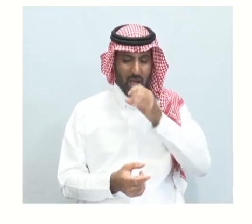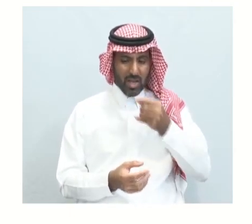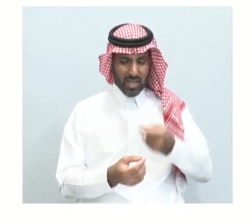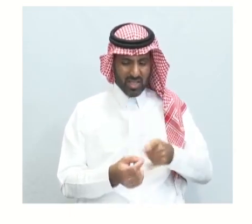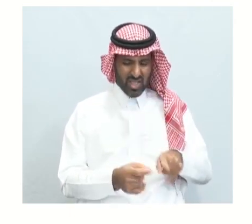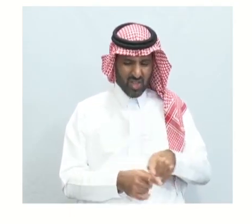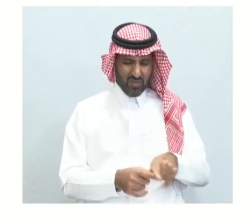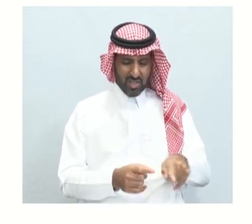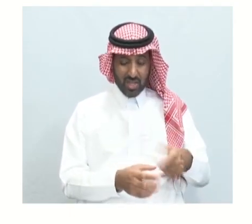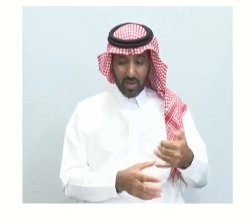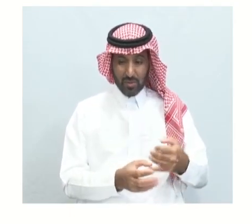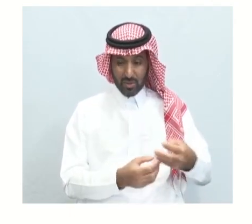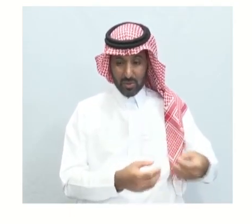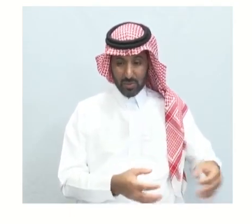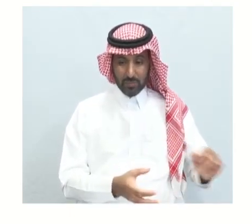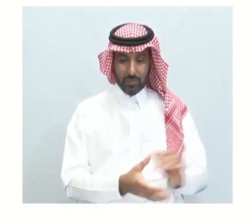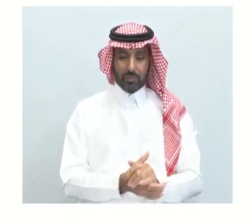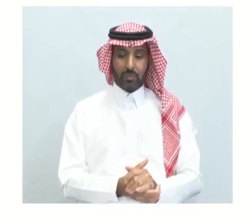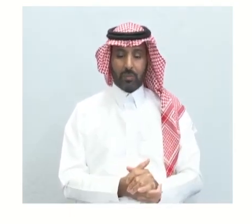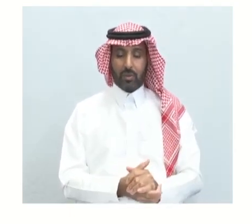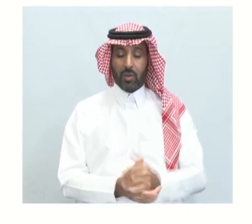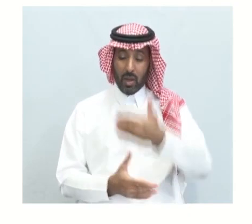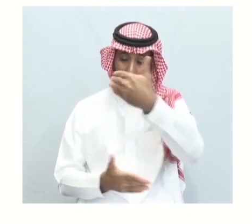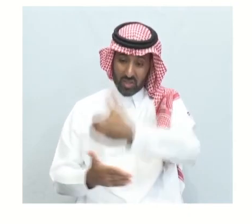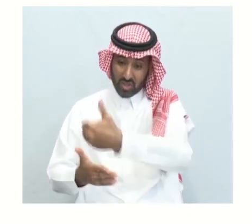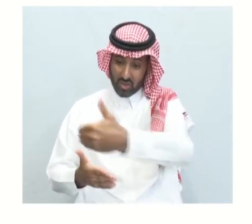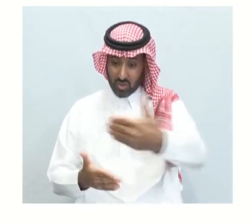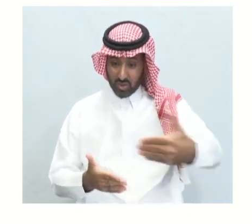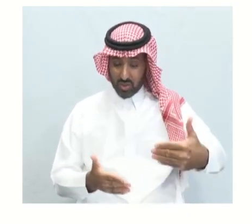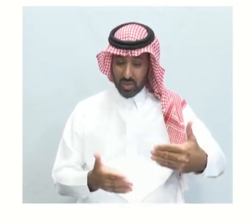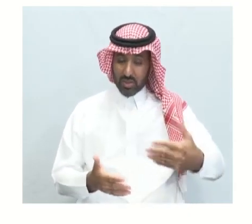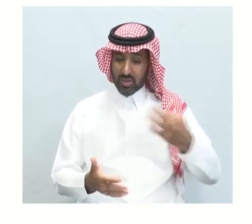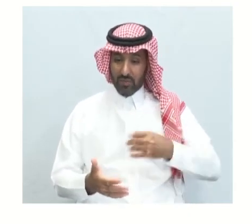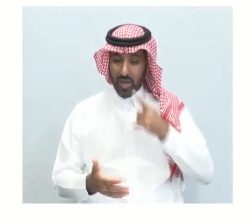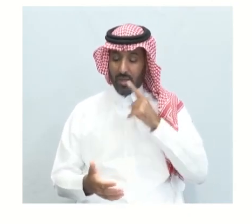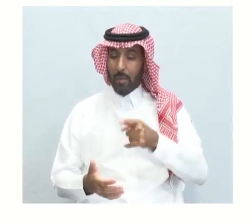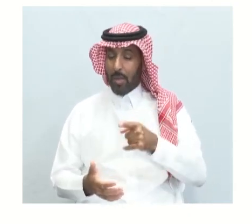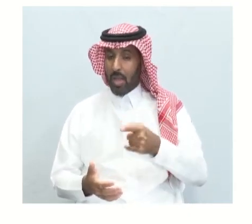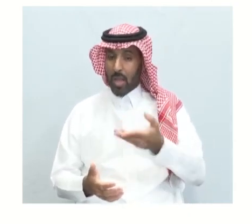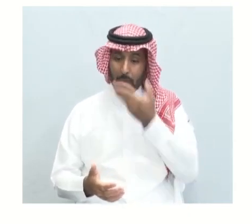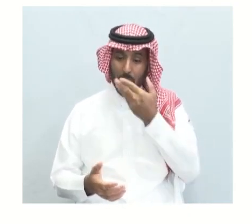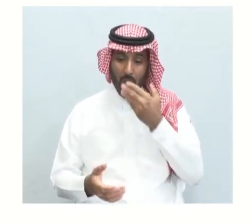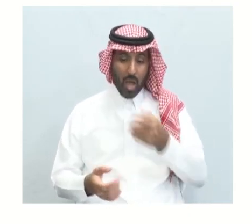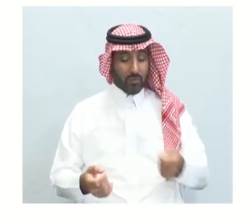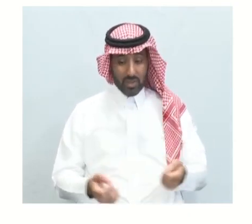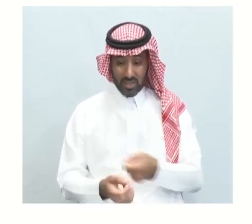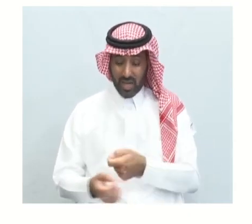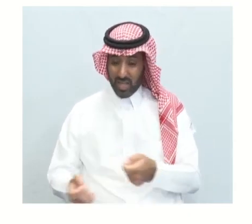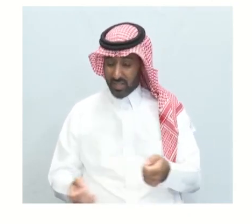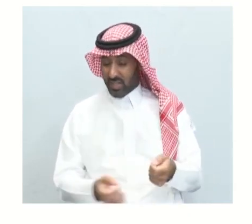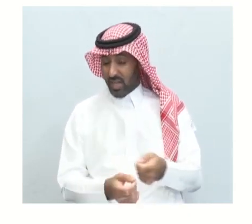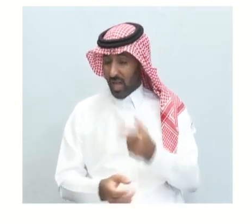معالجتها كذلك اقامه السدود لاستخدام مياهها في الري وفي الوقت نفسه